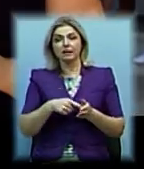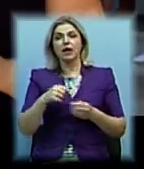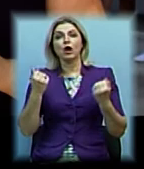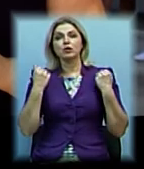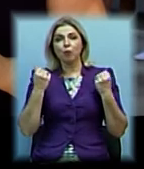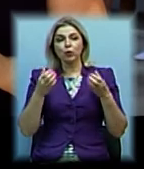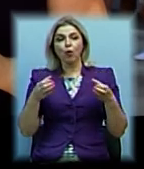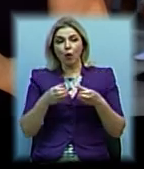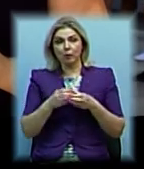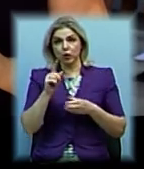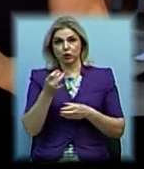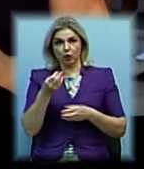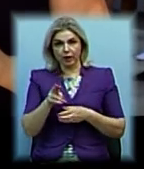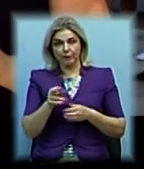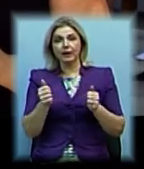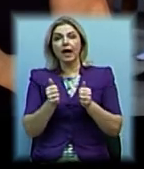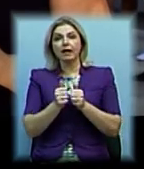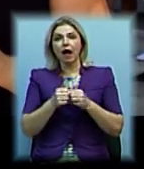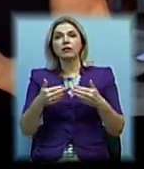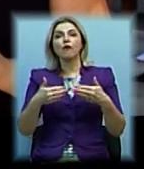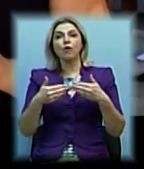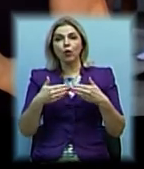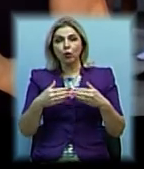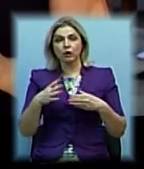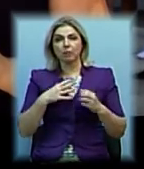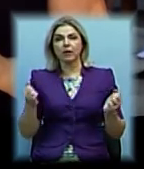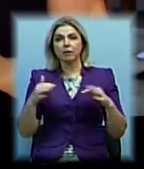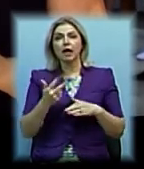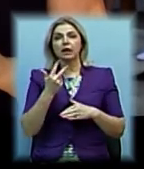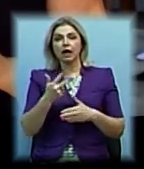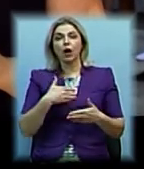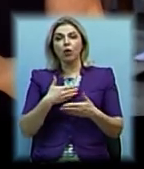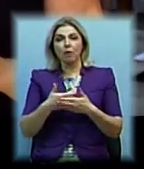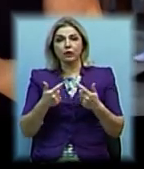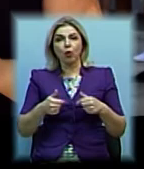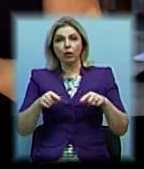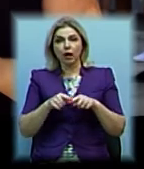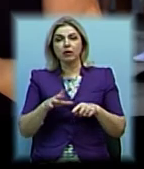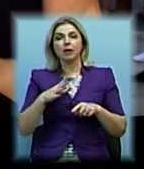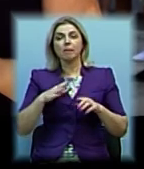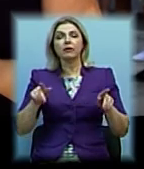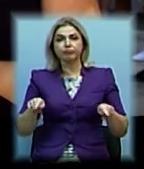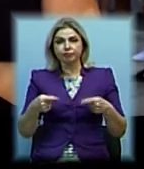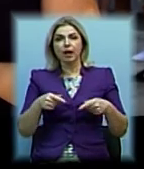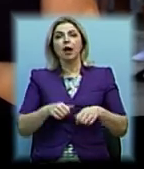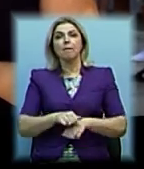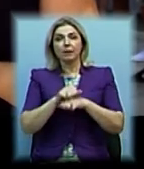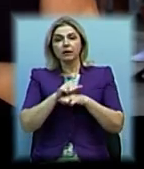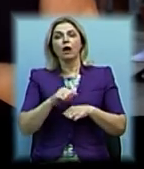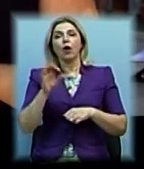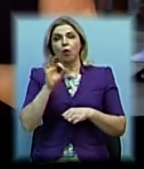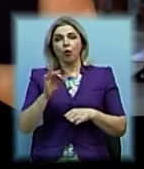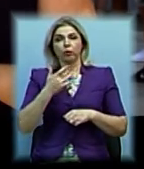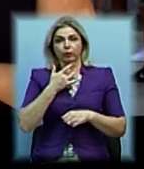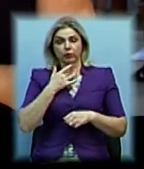Біля матеріальних воріт заводу «Зоря Маршпроект» зібрались три громадські організації. Організували мітинг, на якому висунули свої вимоги до